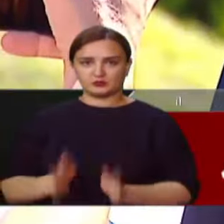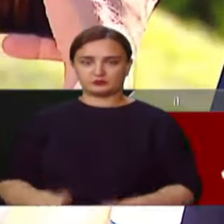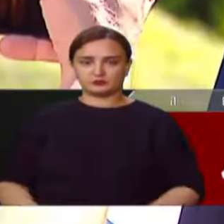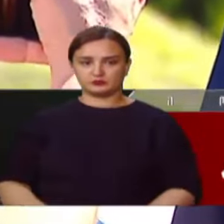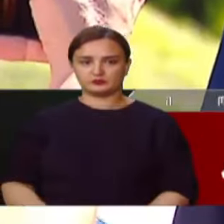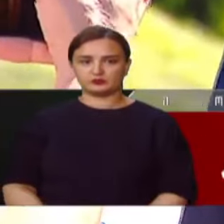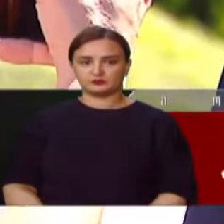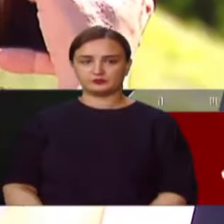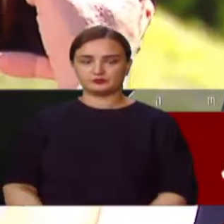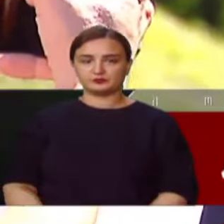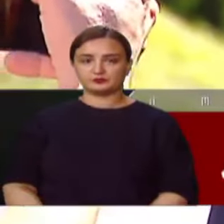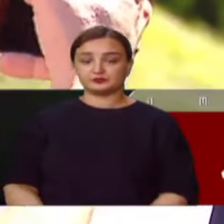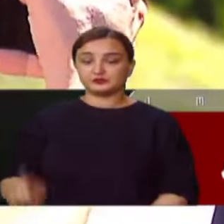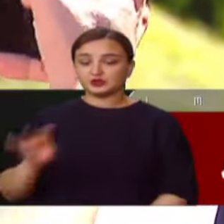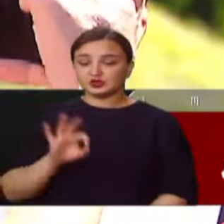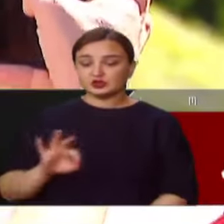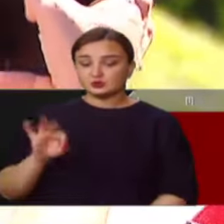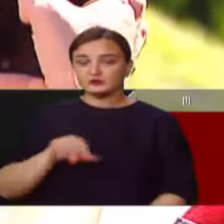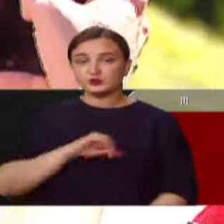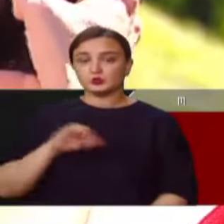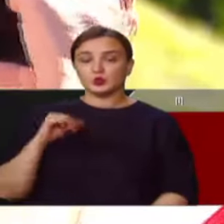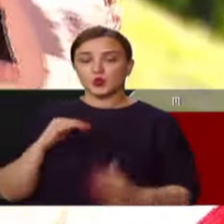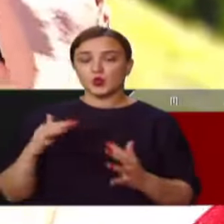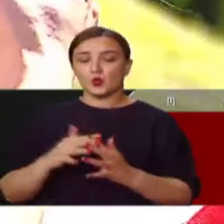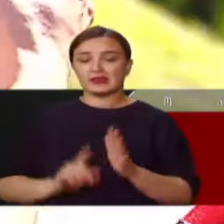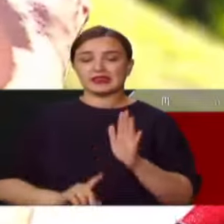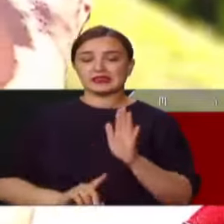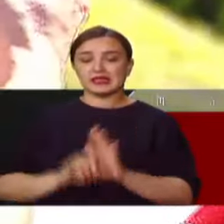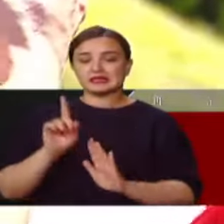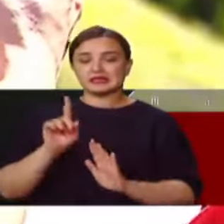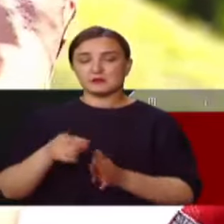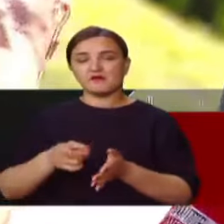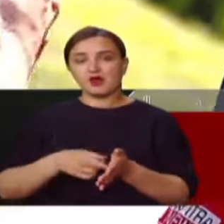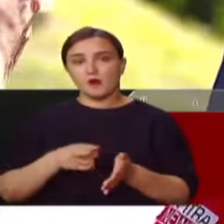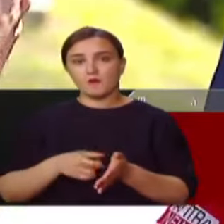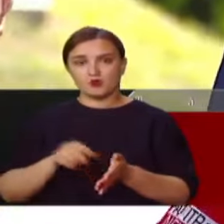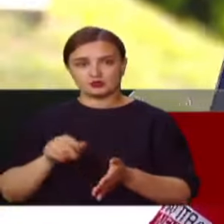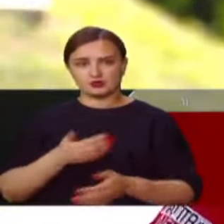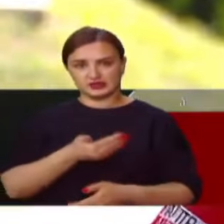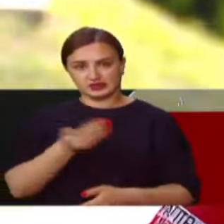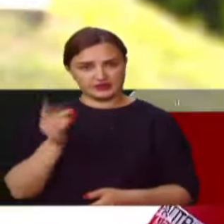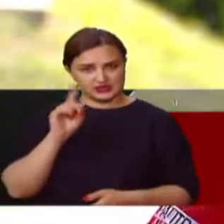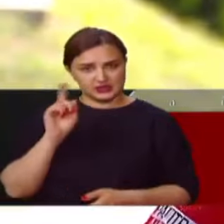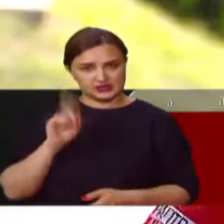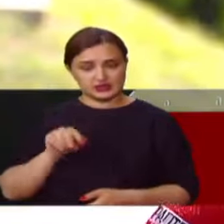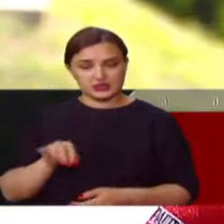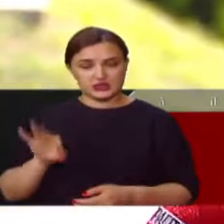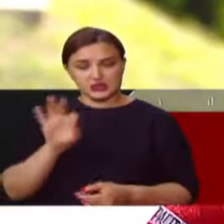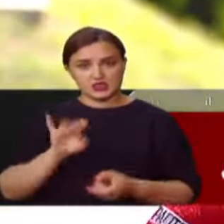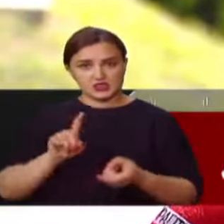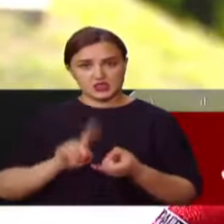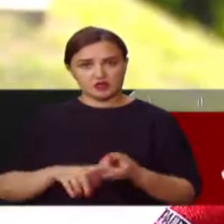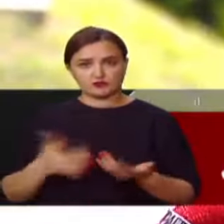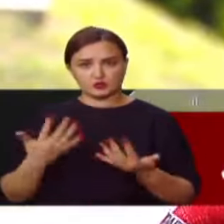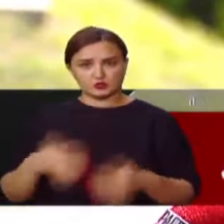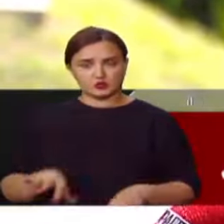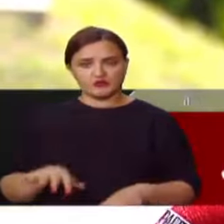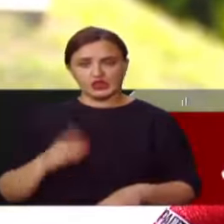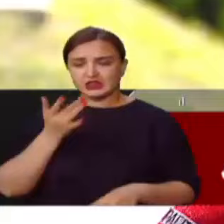თვითონ ომის გამოძიებას, მათ შორის ომის დაწყების აქტის და შემდეგ, თქვენ ისეთ რომ ამასთან დაკავშირებით უკვე აქვს ამოყალიბებული